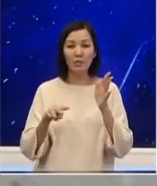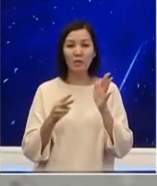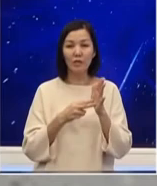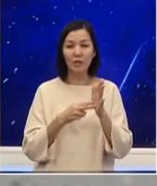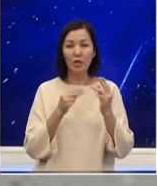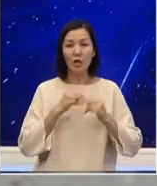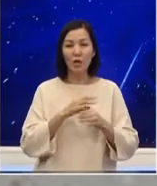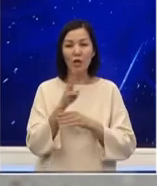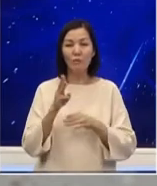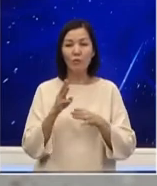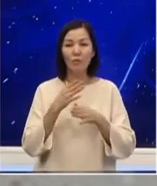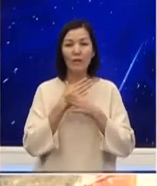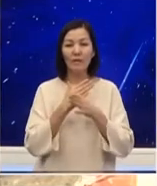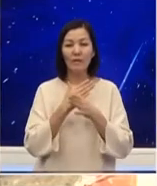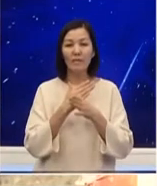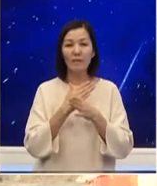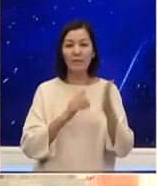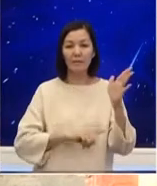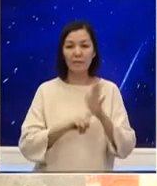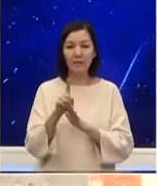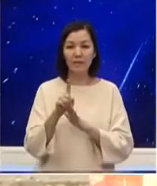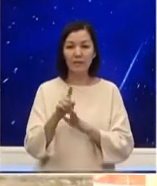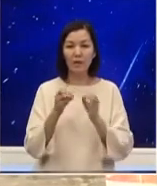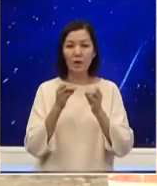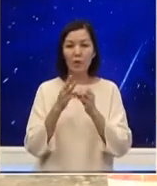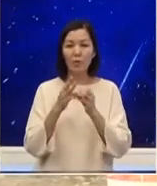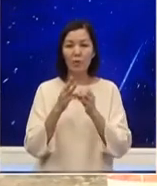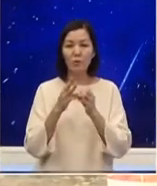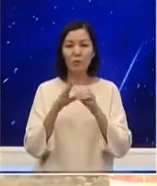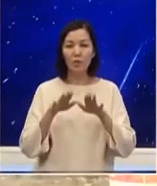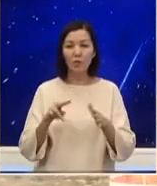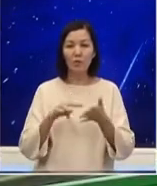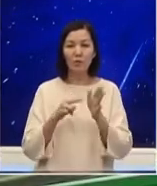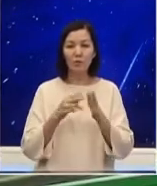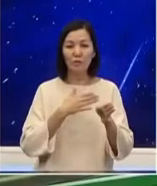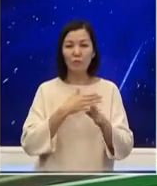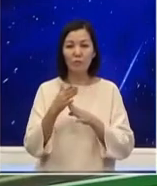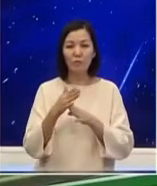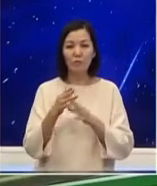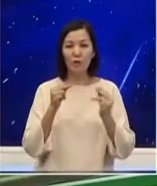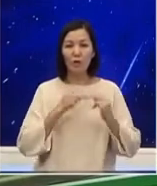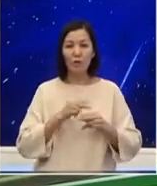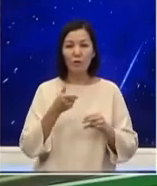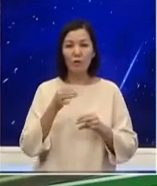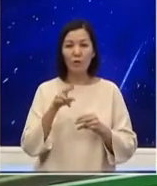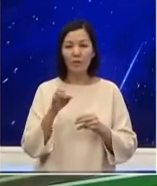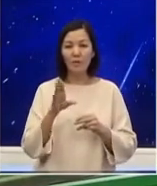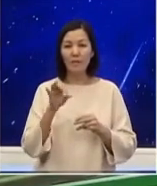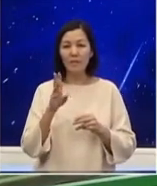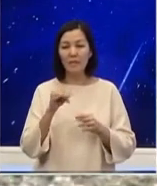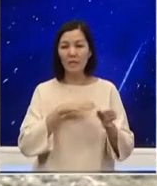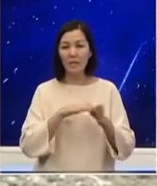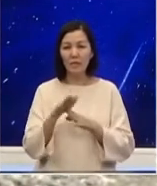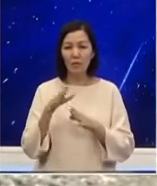қамту жол картасы бағдарламасы аясында қолға алынды. 13-ші жергілікті бюджет есебінен жөнделуде. Жұмысты Golden City серіктестік